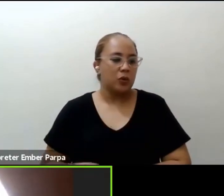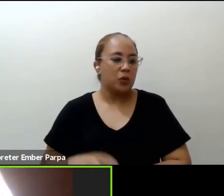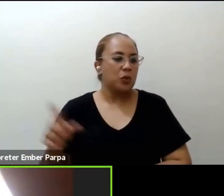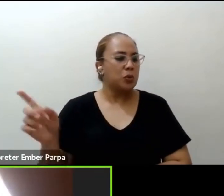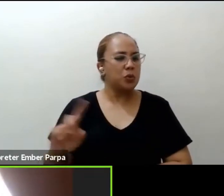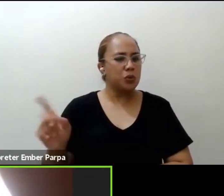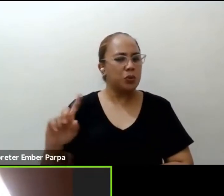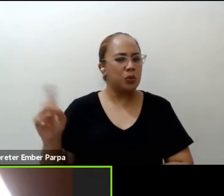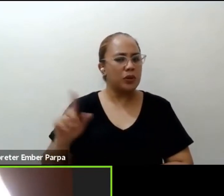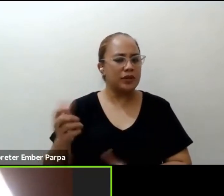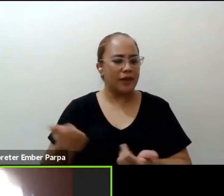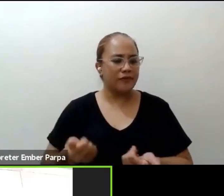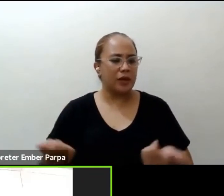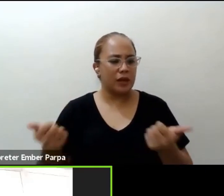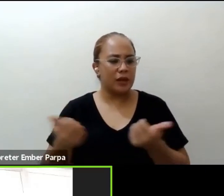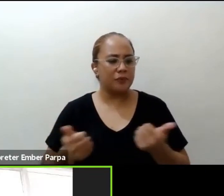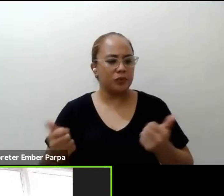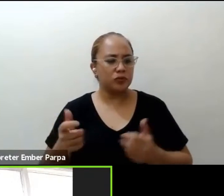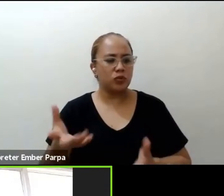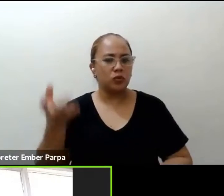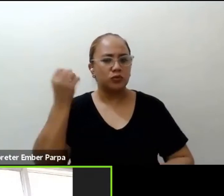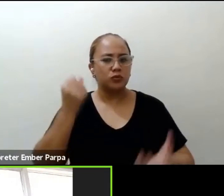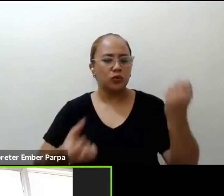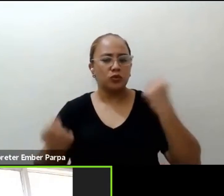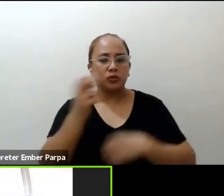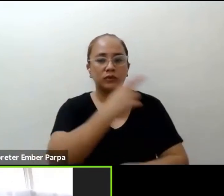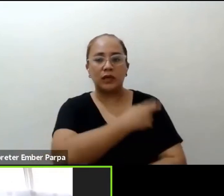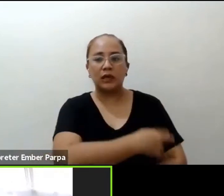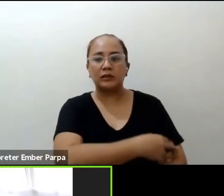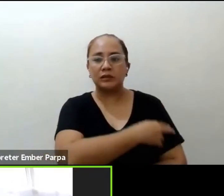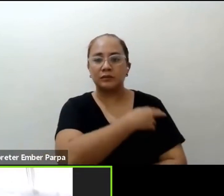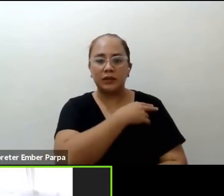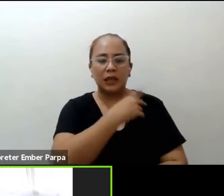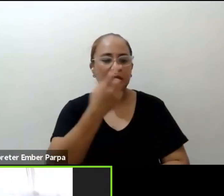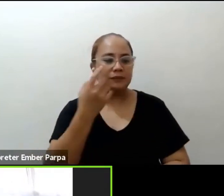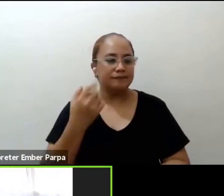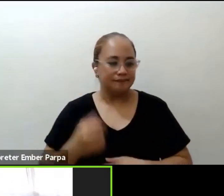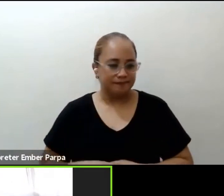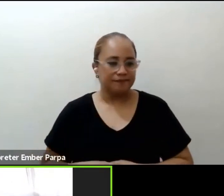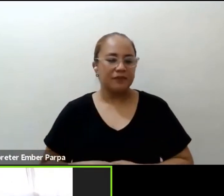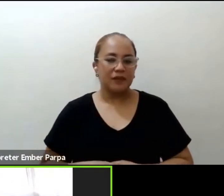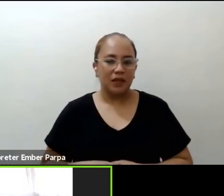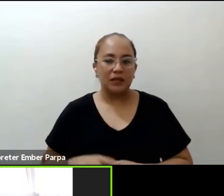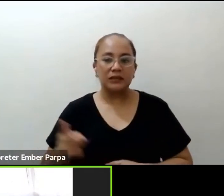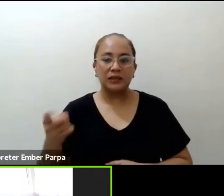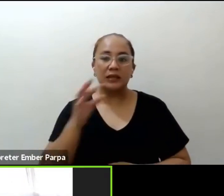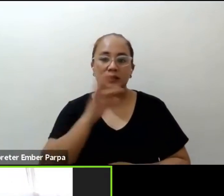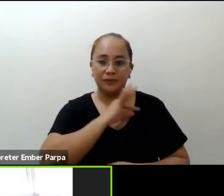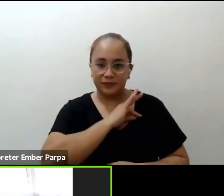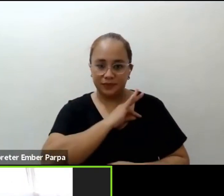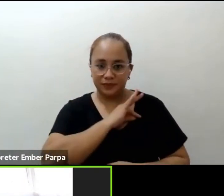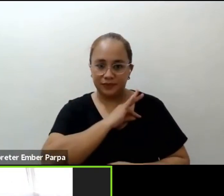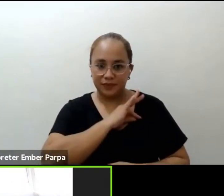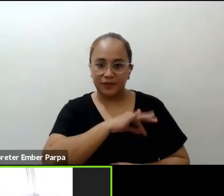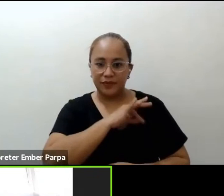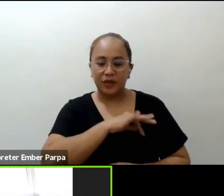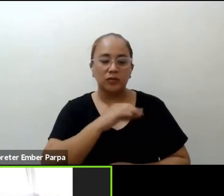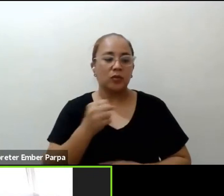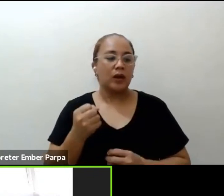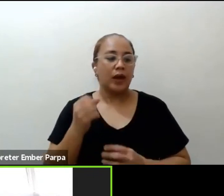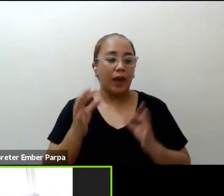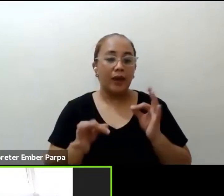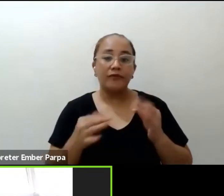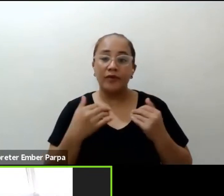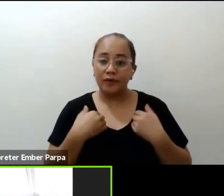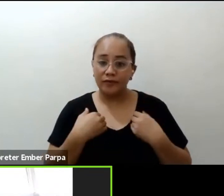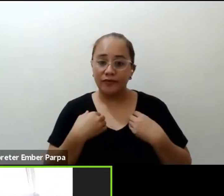yung available doon sa kanilang ospital ay sila po ay nag-avail. At kung meron mang ilan